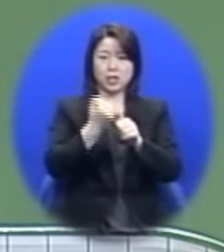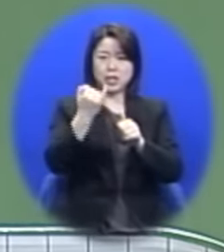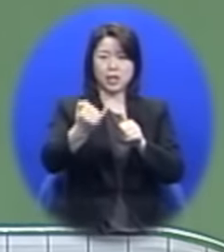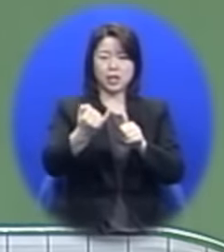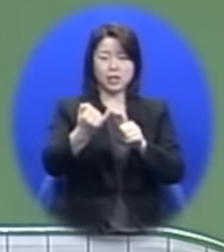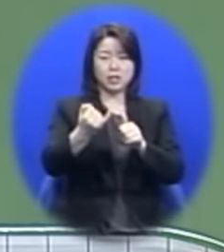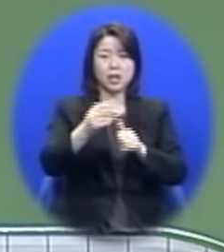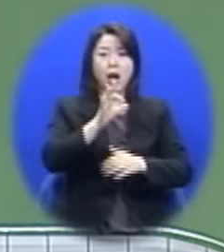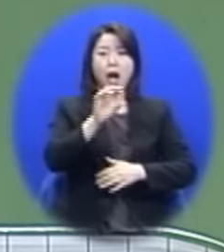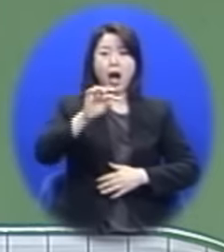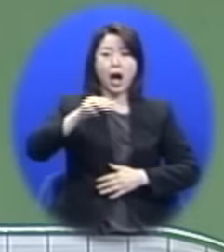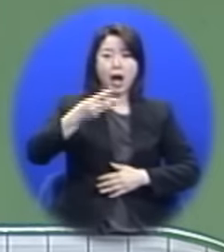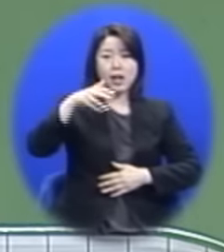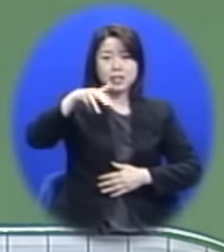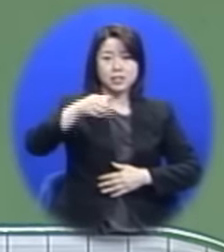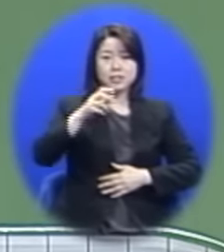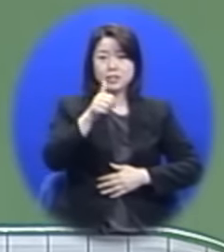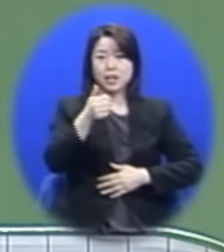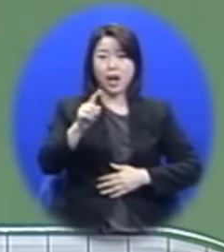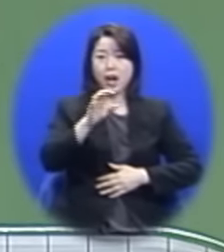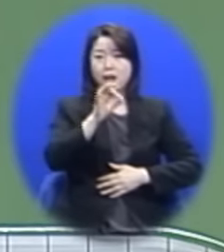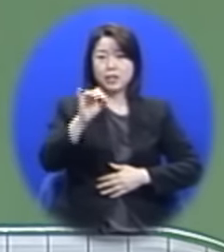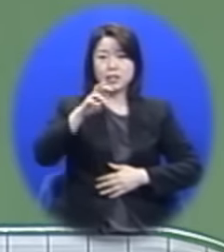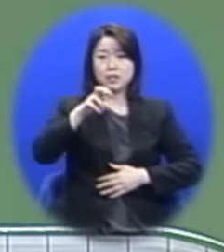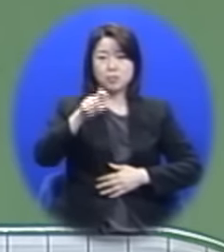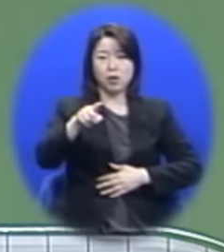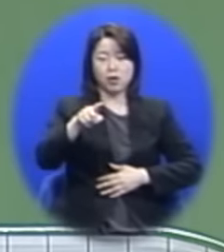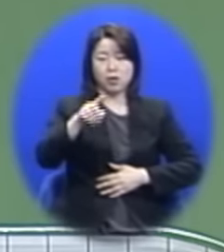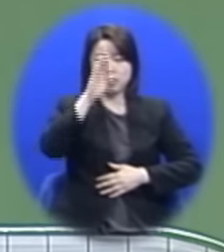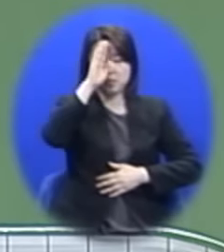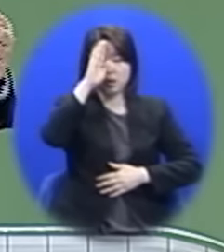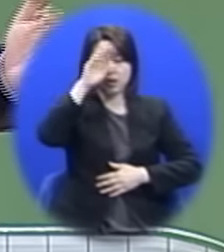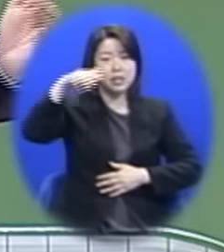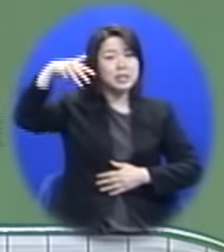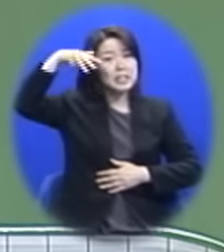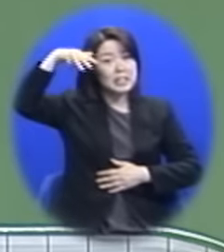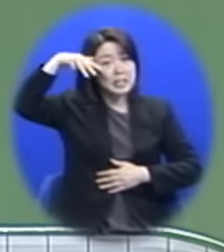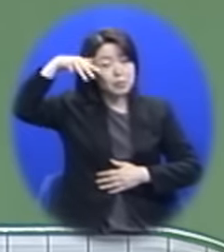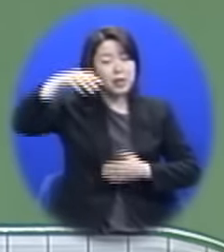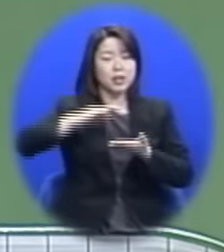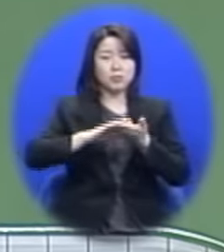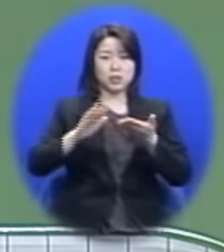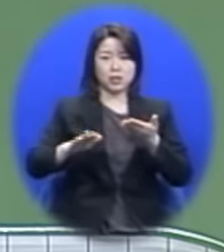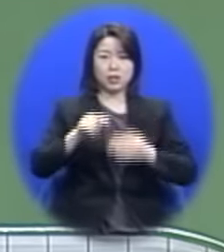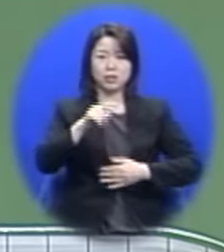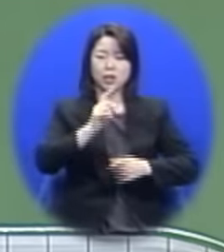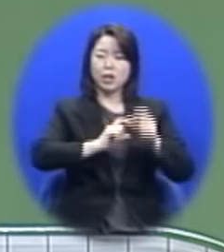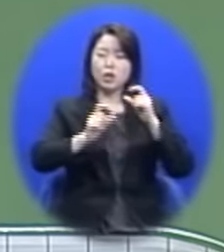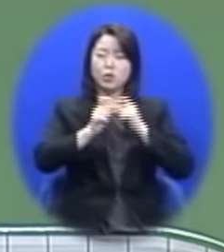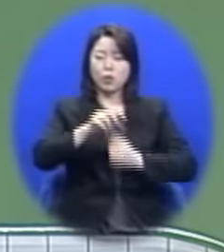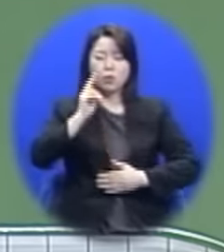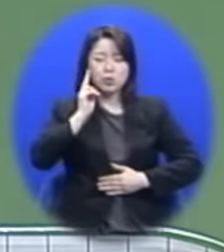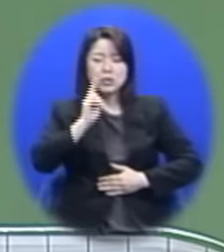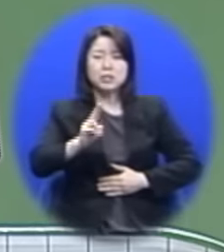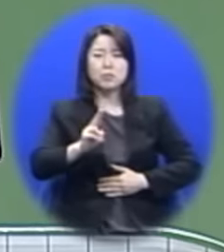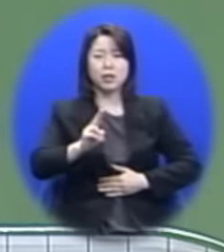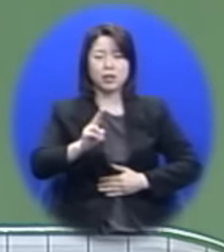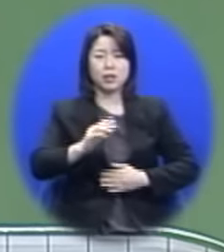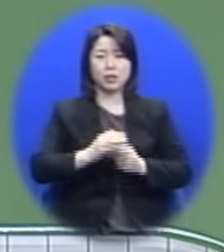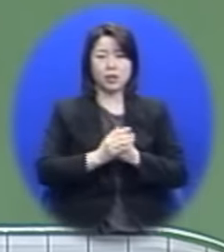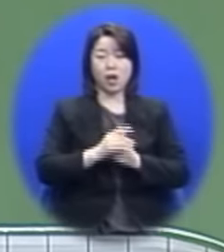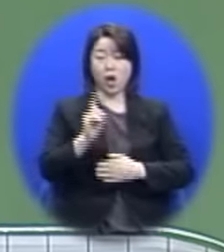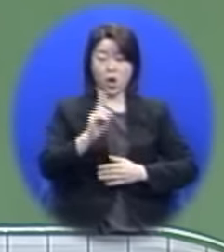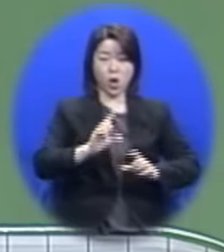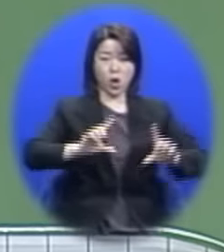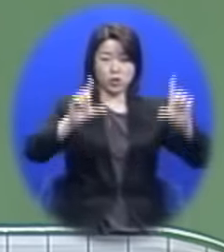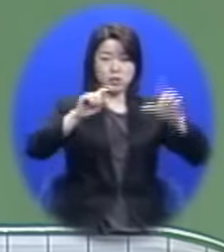알아왔습니다. 치매이지요. 근데 아내의 이 치매가 점점 심해집니다. 어느 날